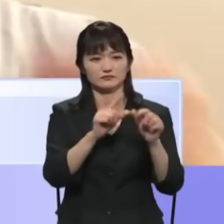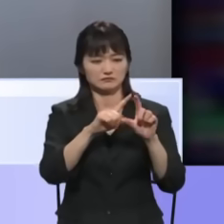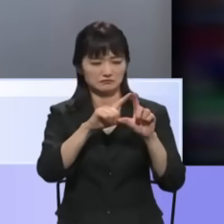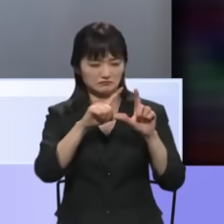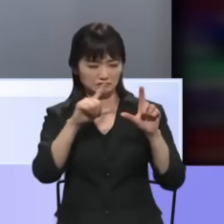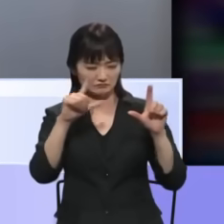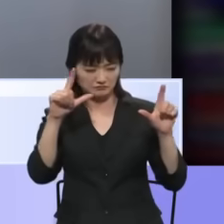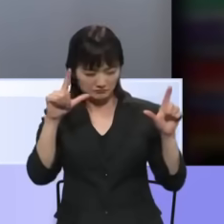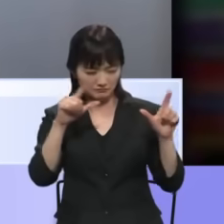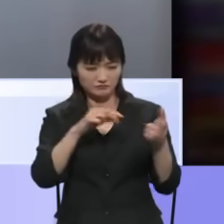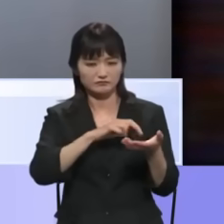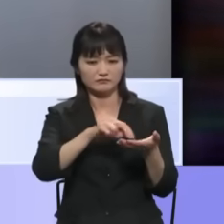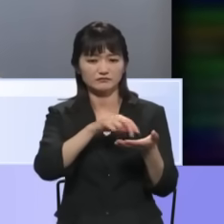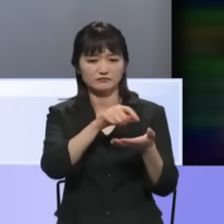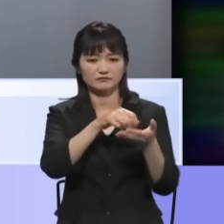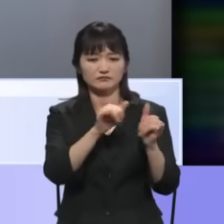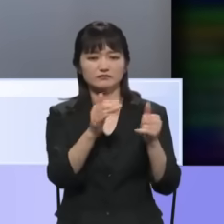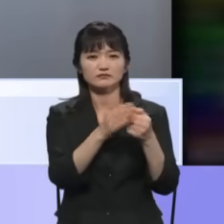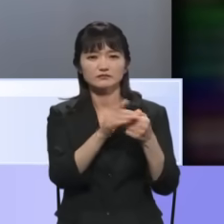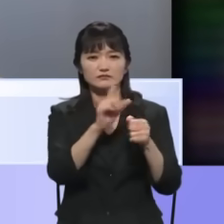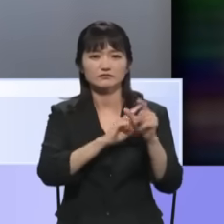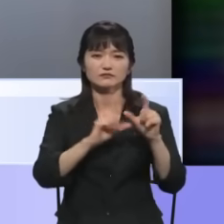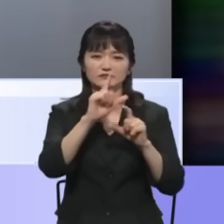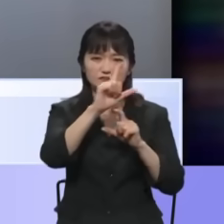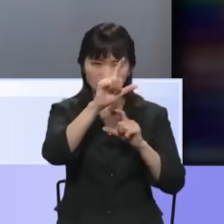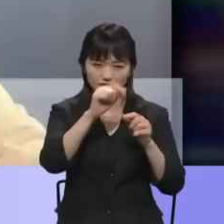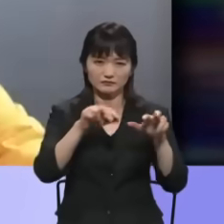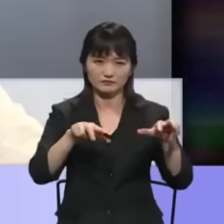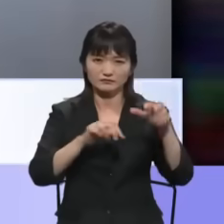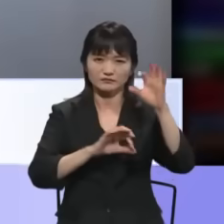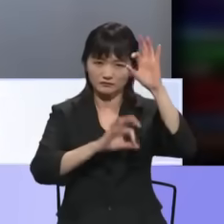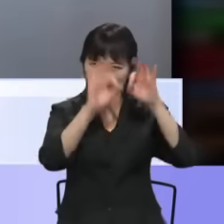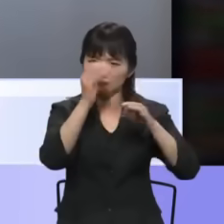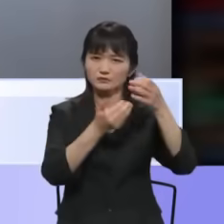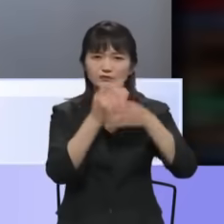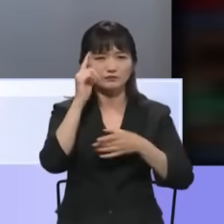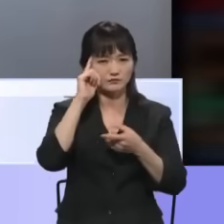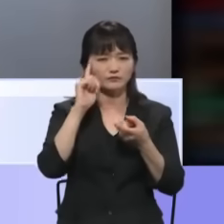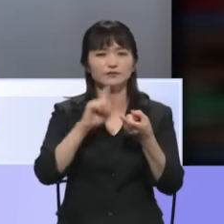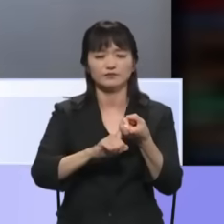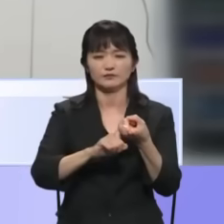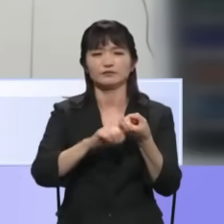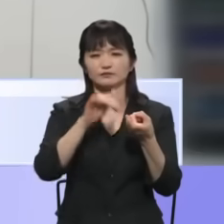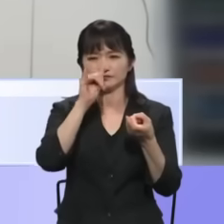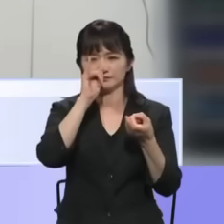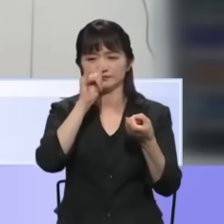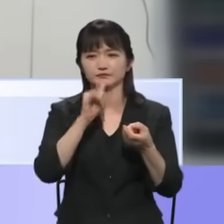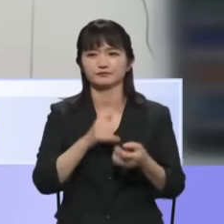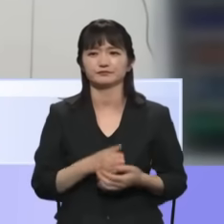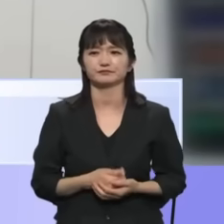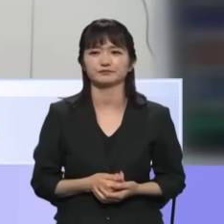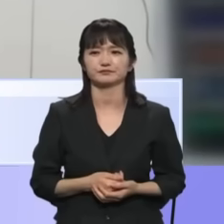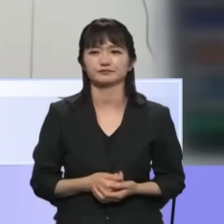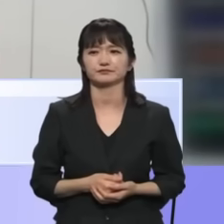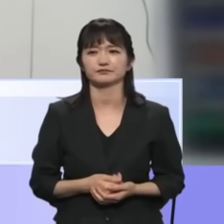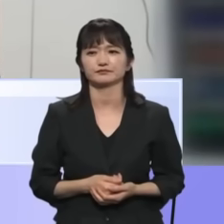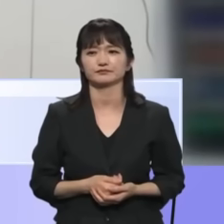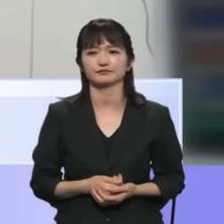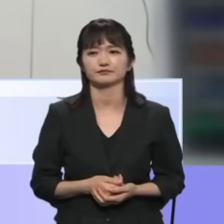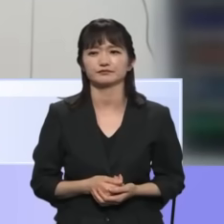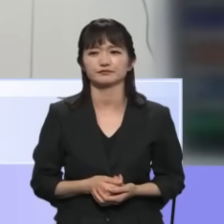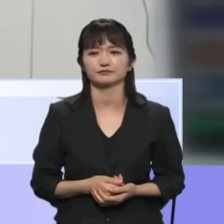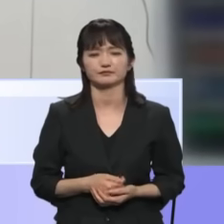이런 것들이 좀 더해져서 지금 많은 사람들이이 사건 자체에 대해서 좀 관심을 가지고 있지 않을까 생각을 합니다네 그렇습니다